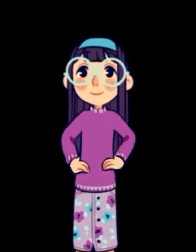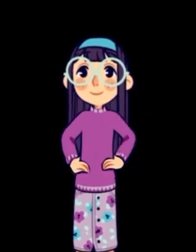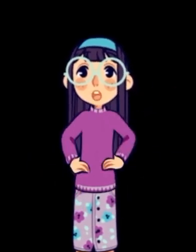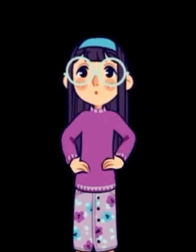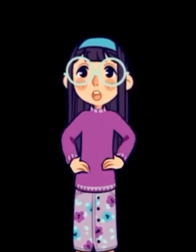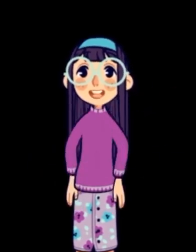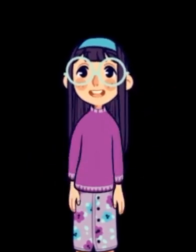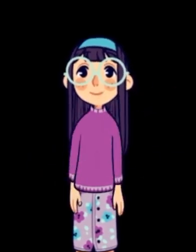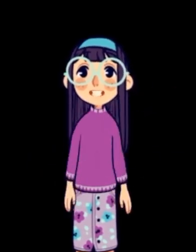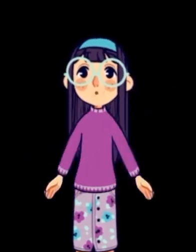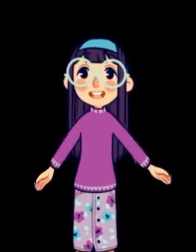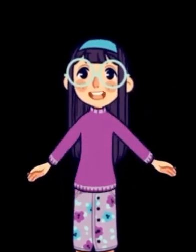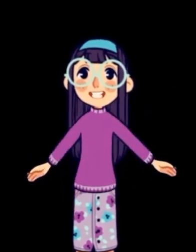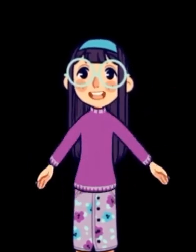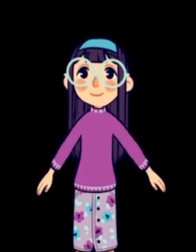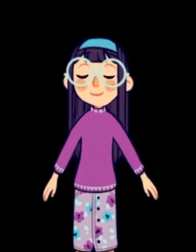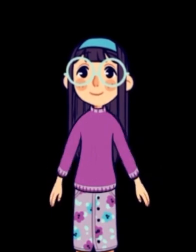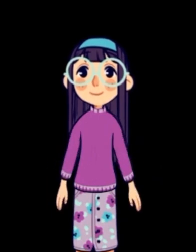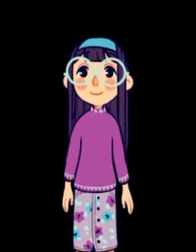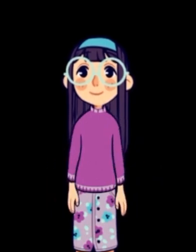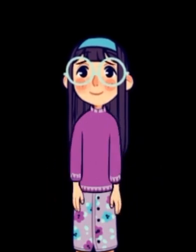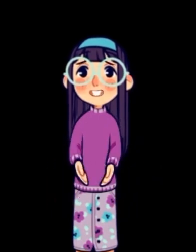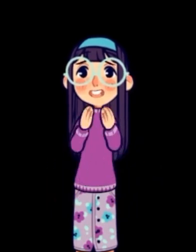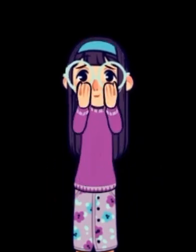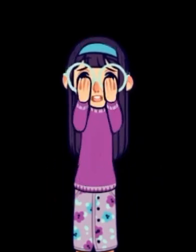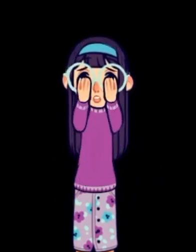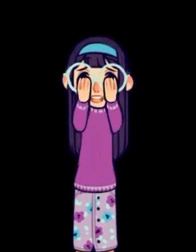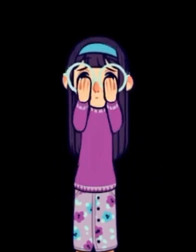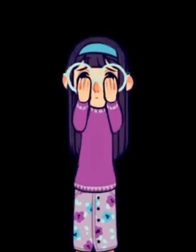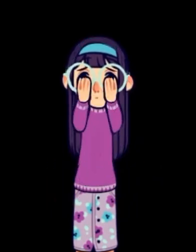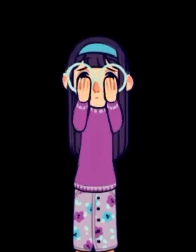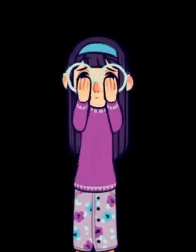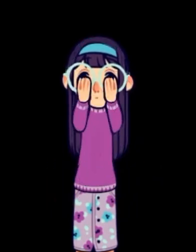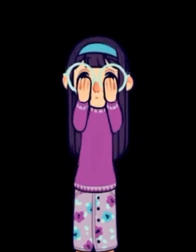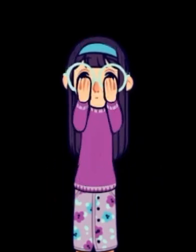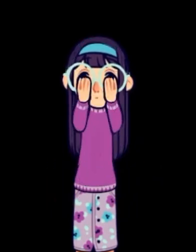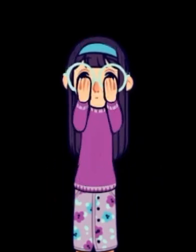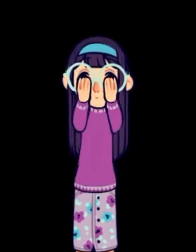Uf, sort que no he sortit sola a cantar. Quina vergonya.